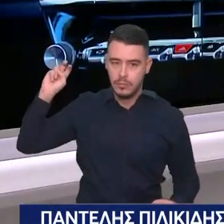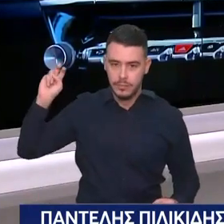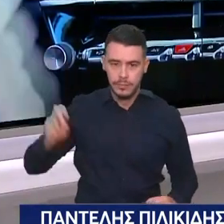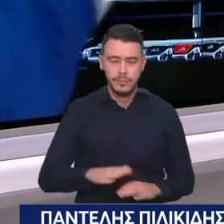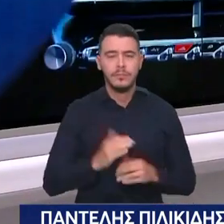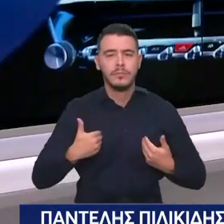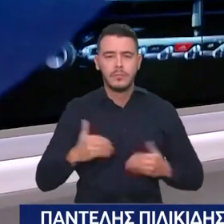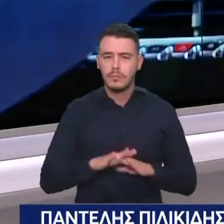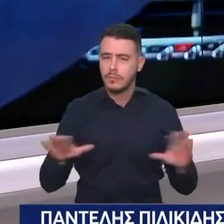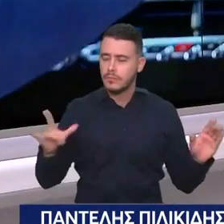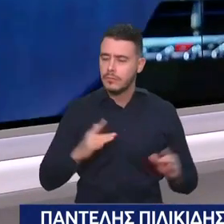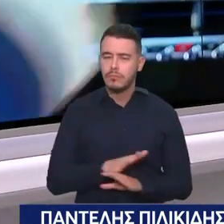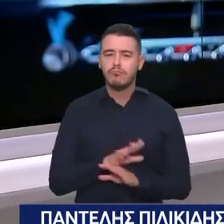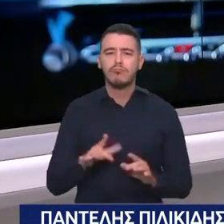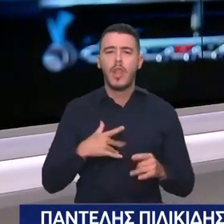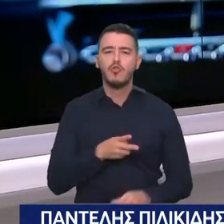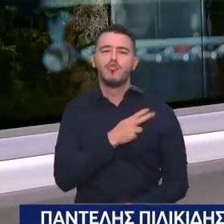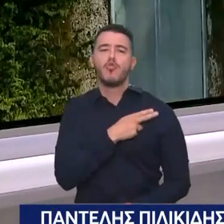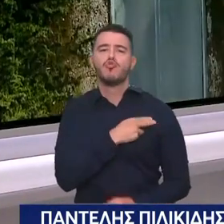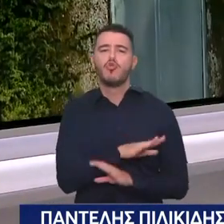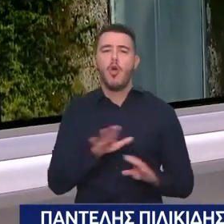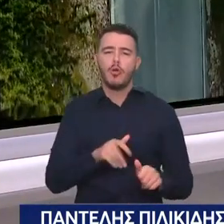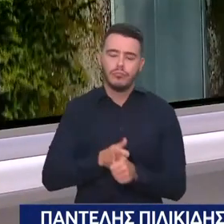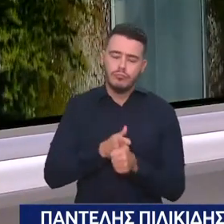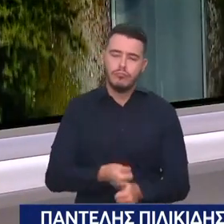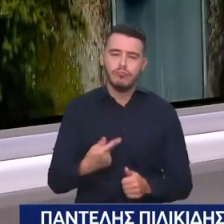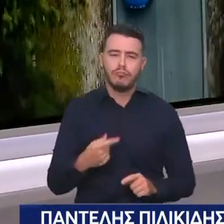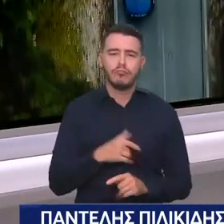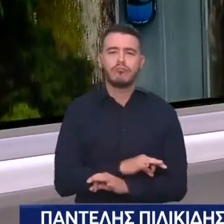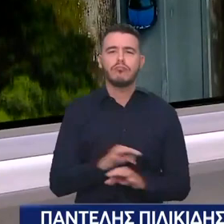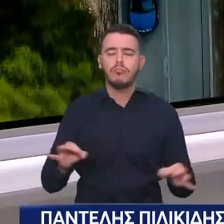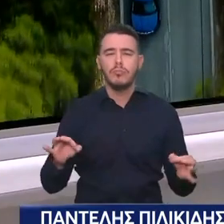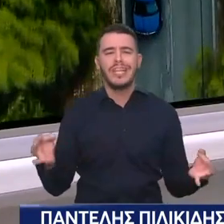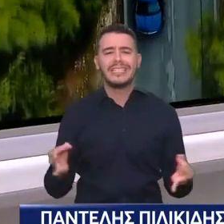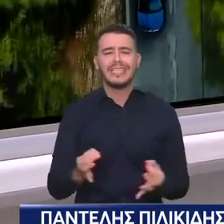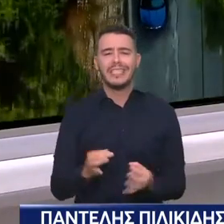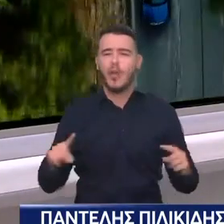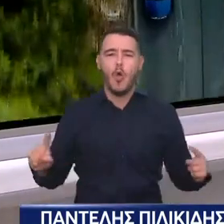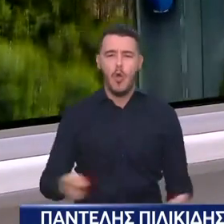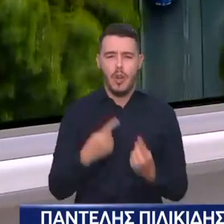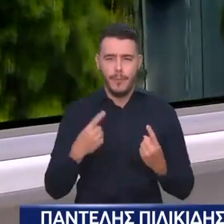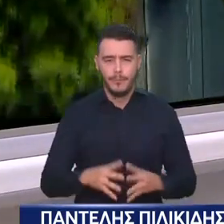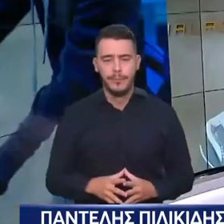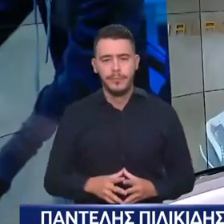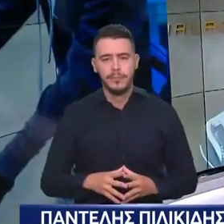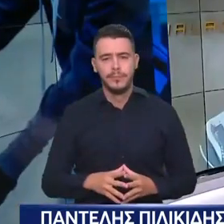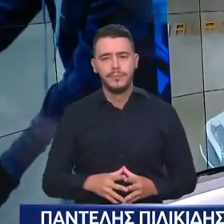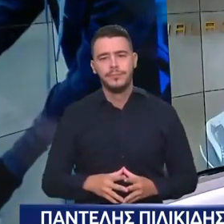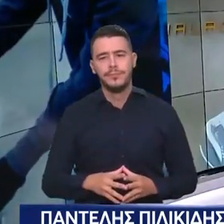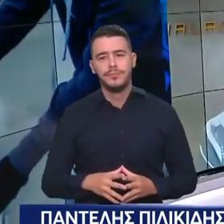και πρόβλεπε ο νόμος να πληρώσετε. Θέλω να τονίσω ότι όλα αυτά τα χρήματα που